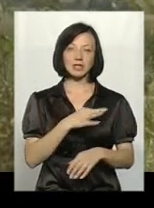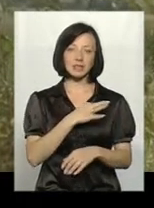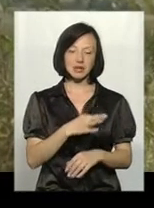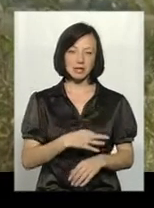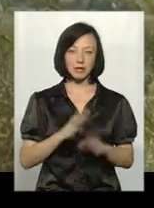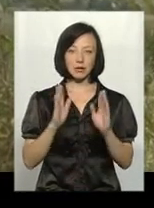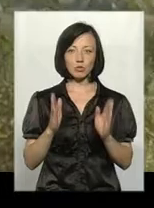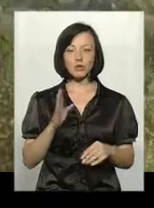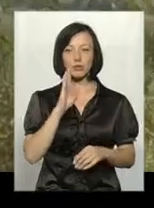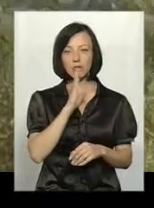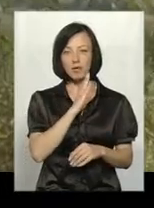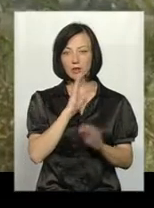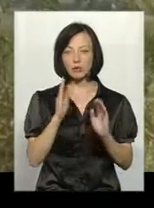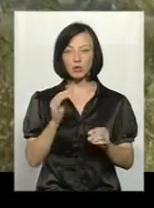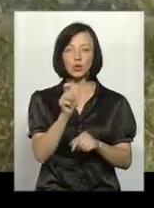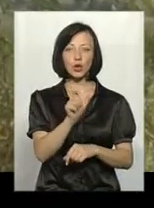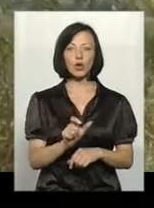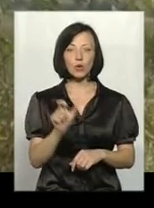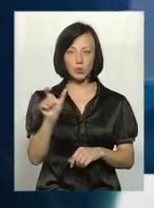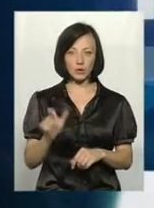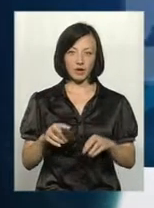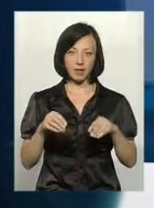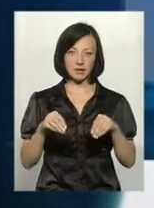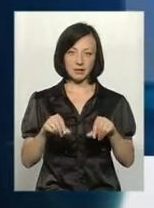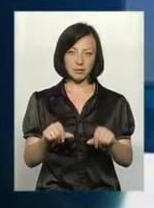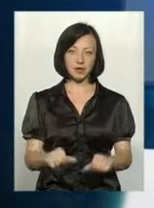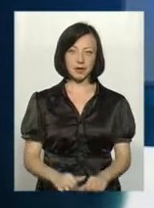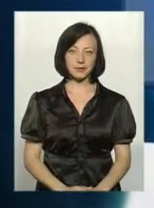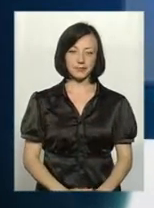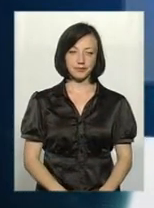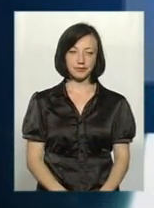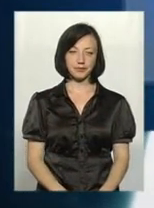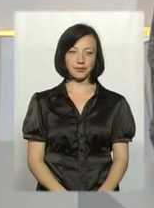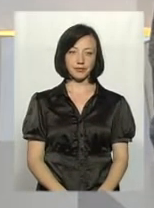буде мати, і будуть люди на землі.